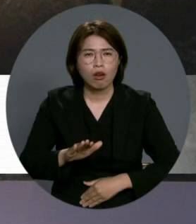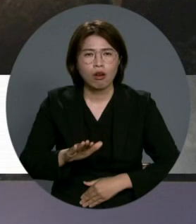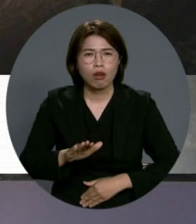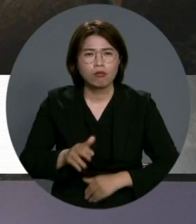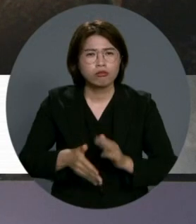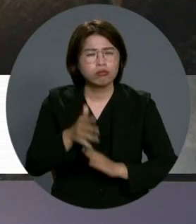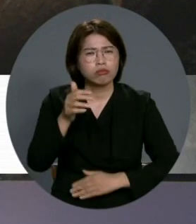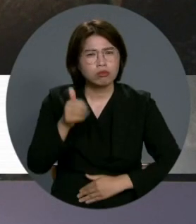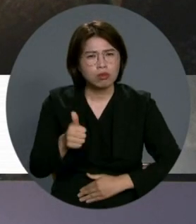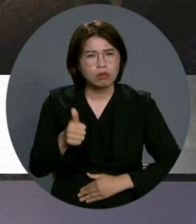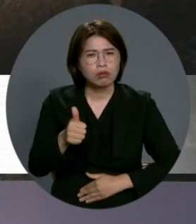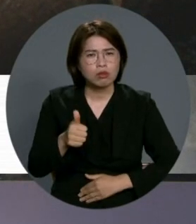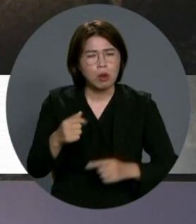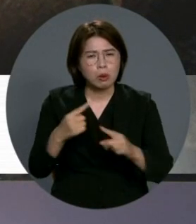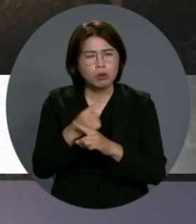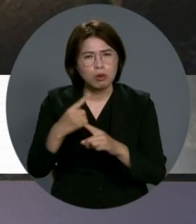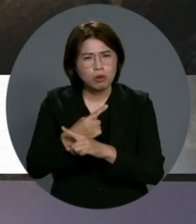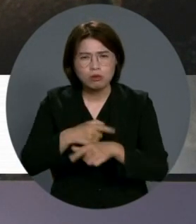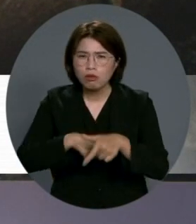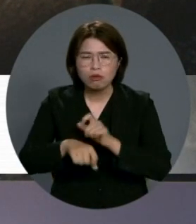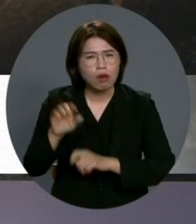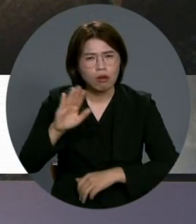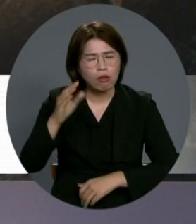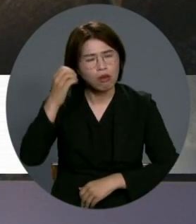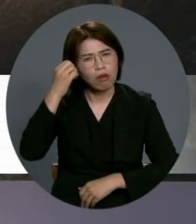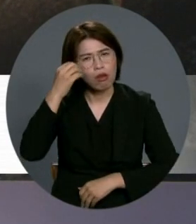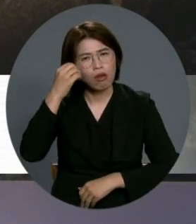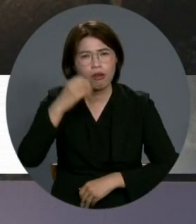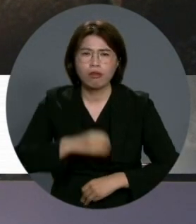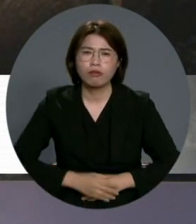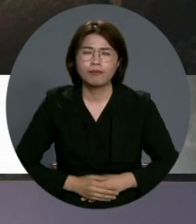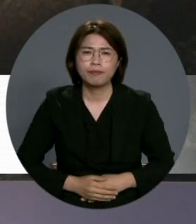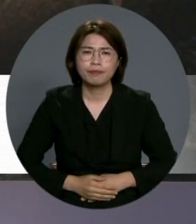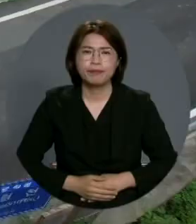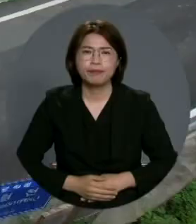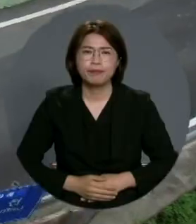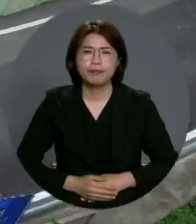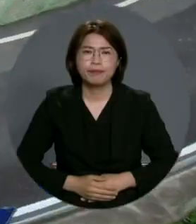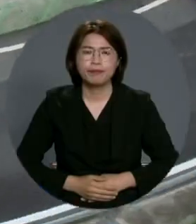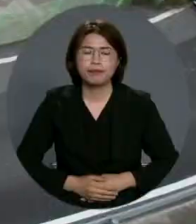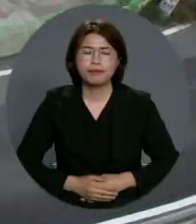단체장들이 소극적인 것도 있다고 합니다 한태연 기자입니다